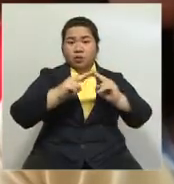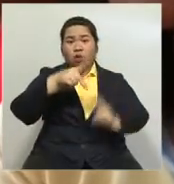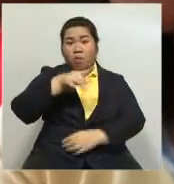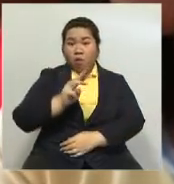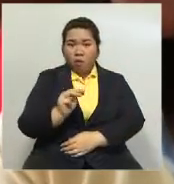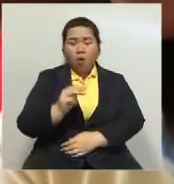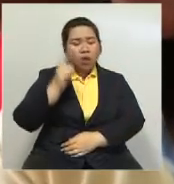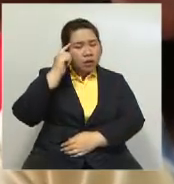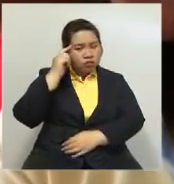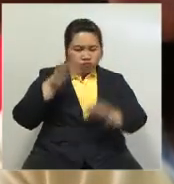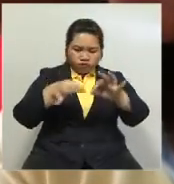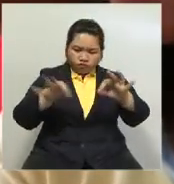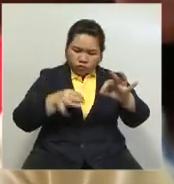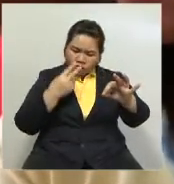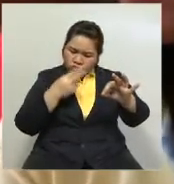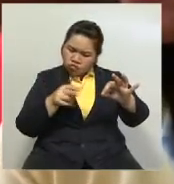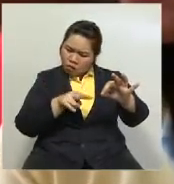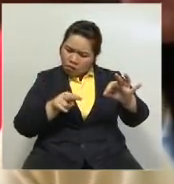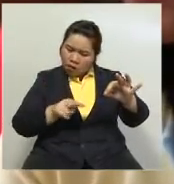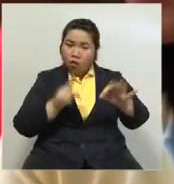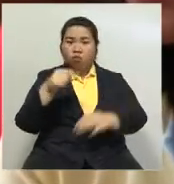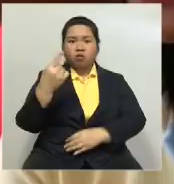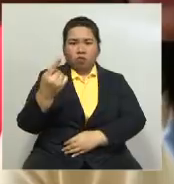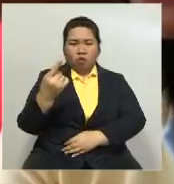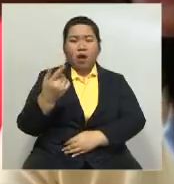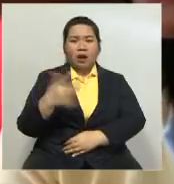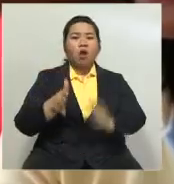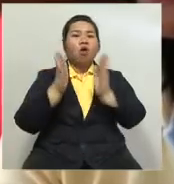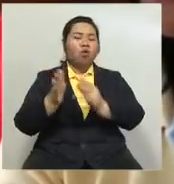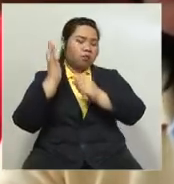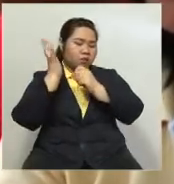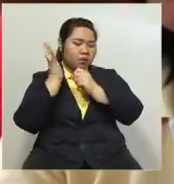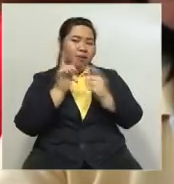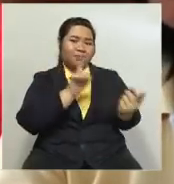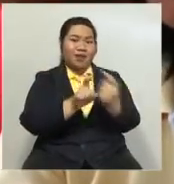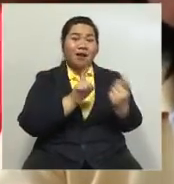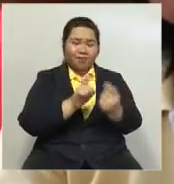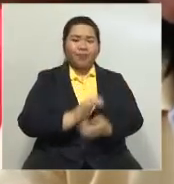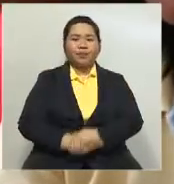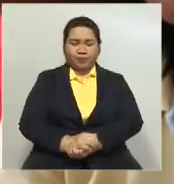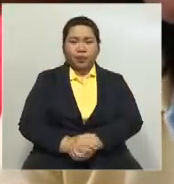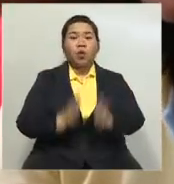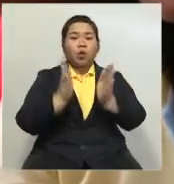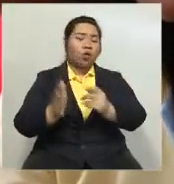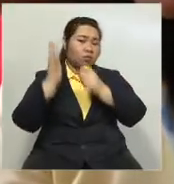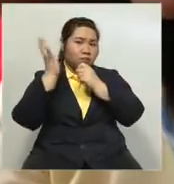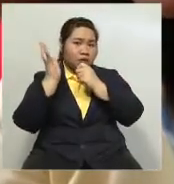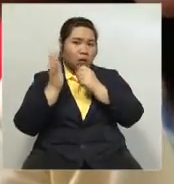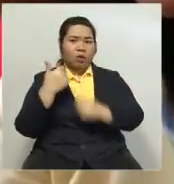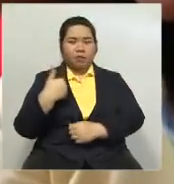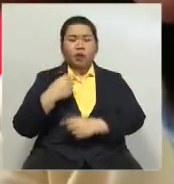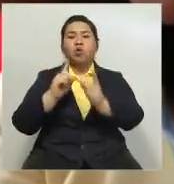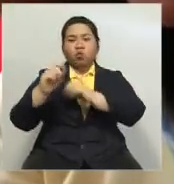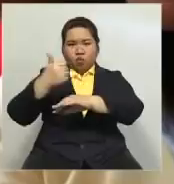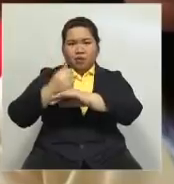วยกันกรองคำถามสักนิดหนึ่งแล้วก็เปิดโอกาสให้พิธีกรเป็นผู้ดำเนินรายการพิธีกรก็ได้คุยกับท่านผู้ว่